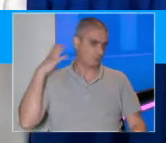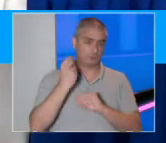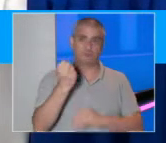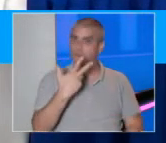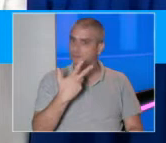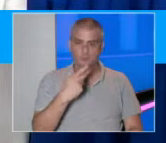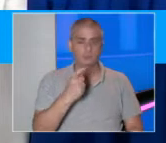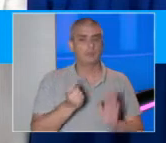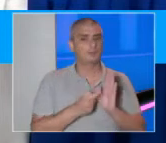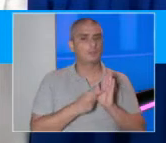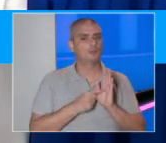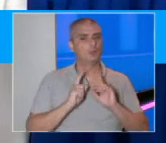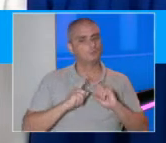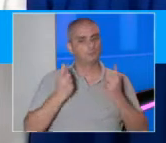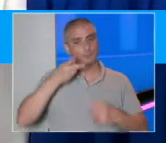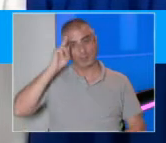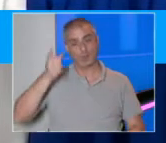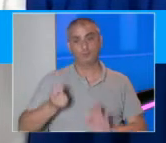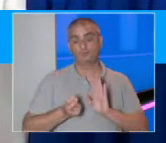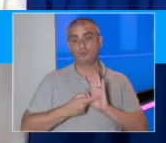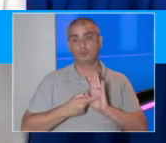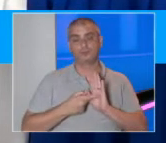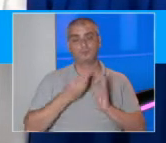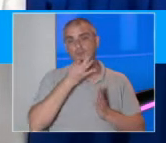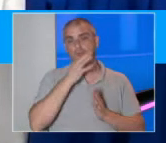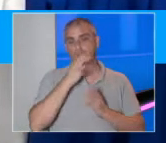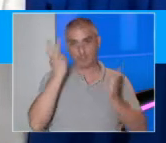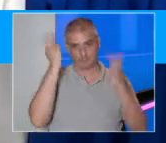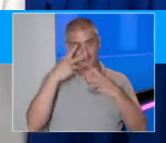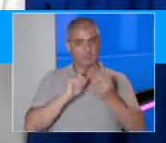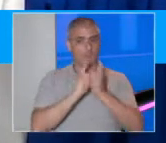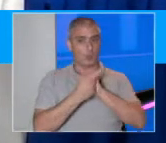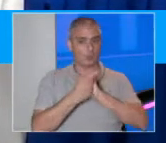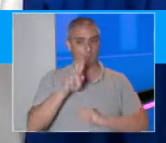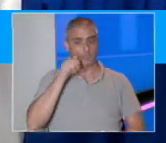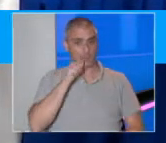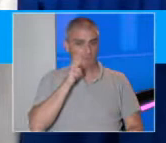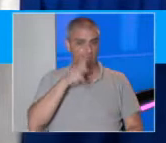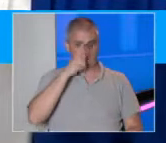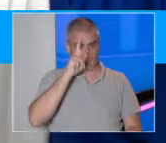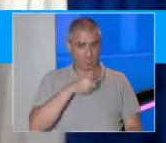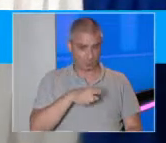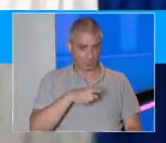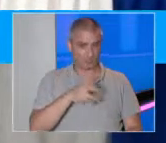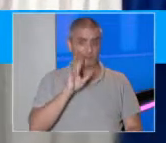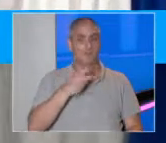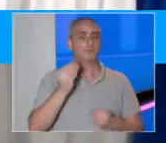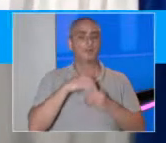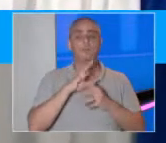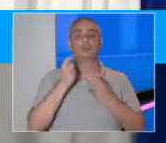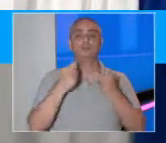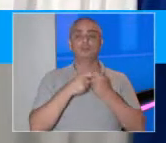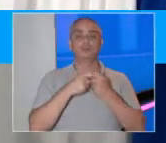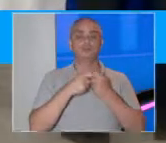האחרונים, אלא דרישות של הליכוד במקצה שיפורים בהסכם הרוטציה בין כחול לבן לבין הליכוד, בין היתר בכל מה